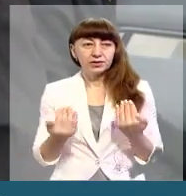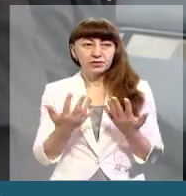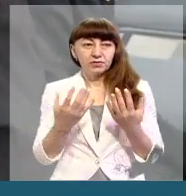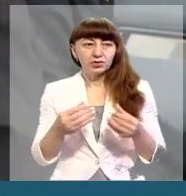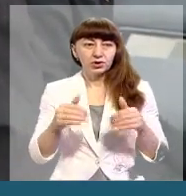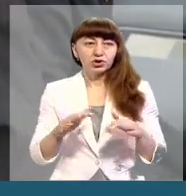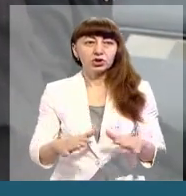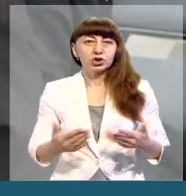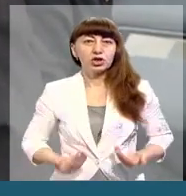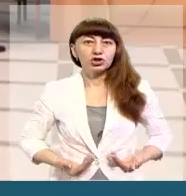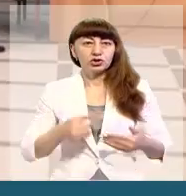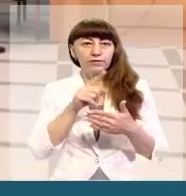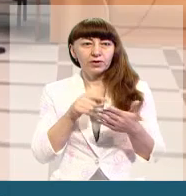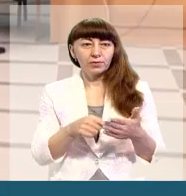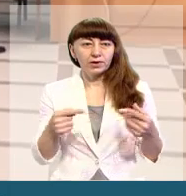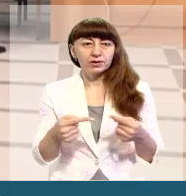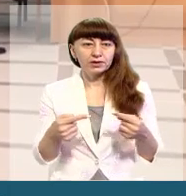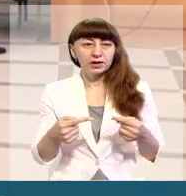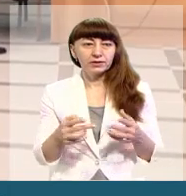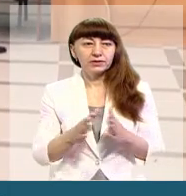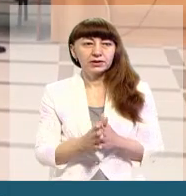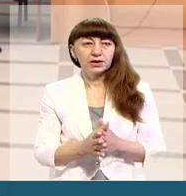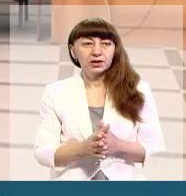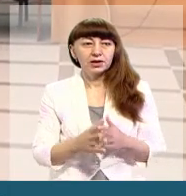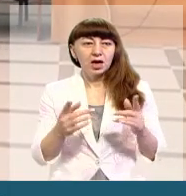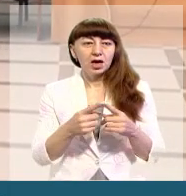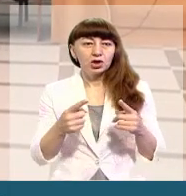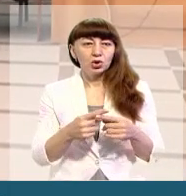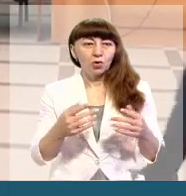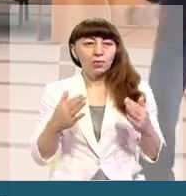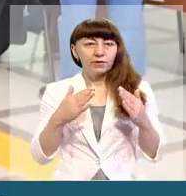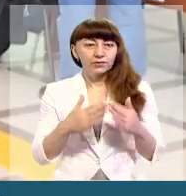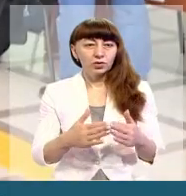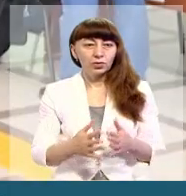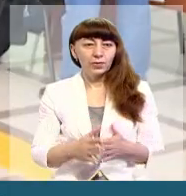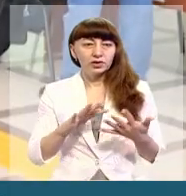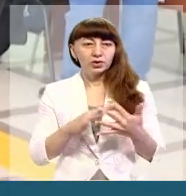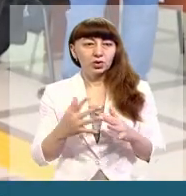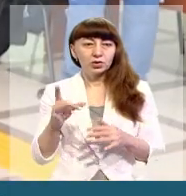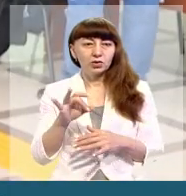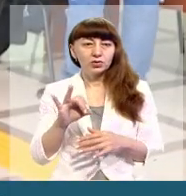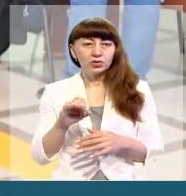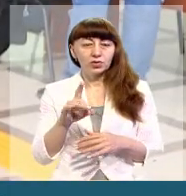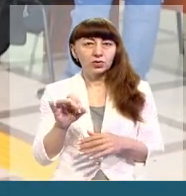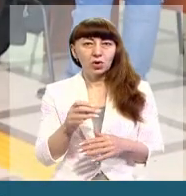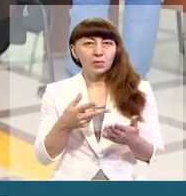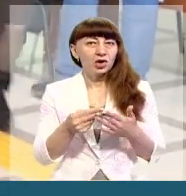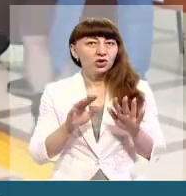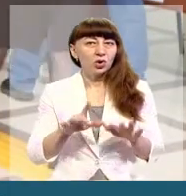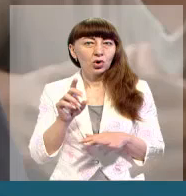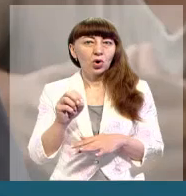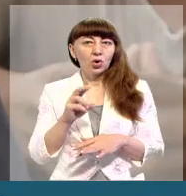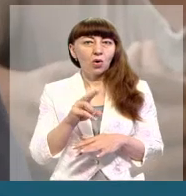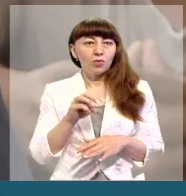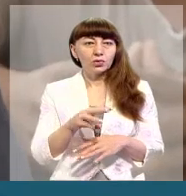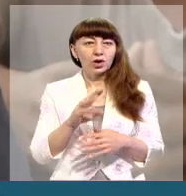Озерное ауылында жалдап тұрған үйдің иесі пәтер ақысын алмай, тек коммуналдық қызметтерді ғана төлеуге келіскен. Баспанаға кезектің басында